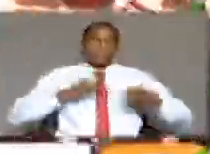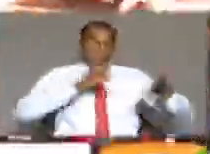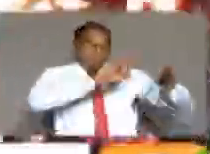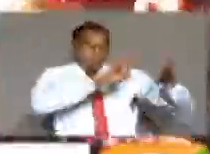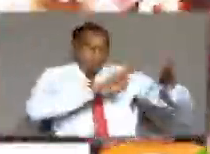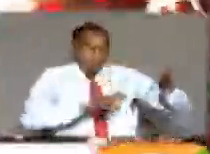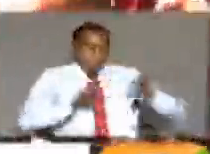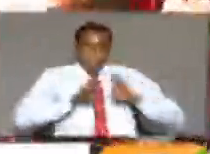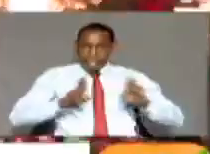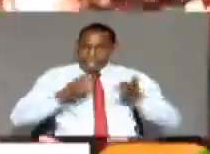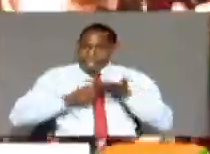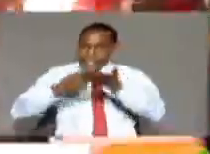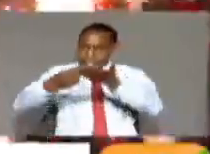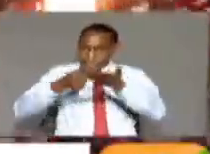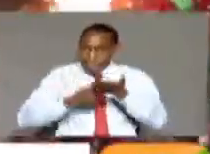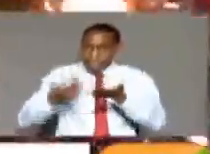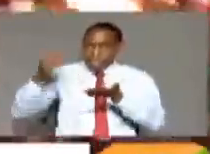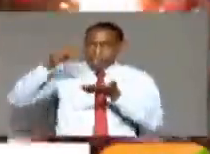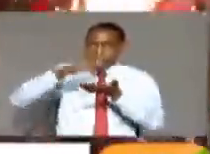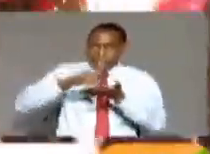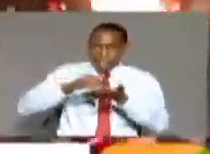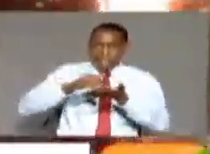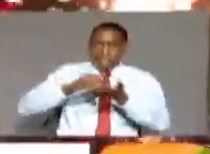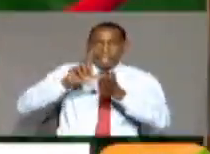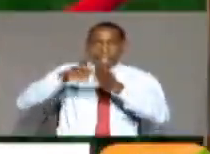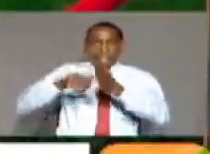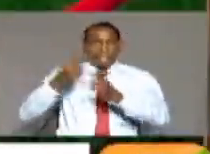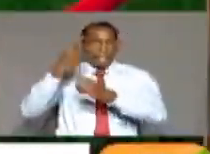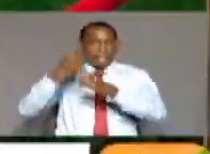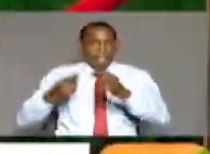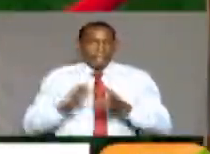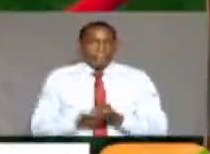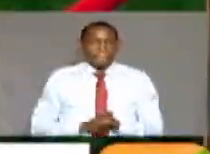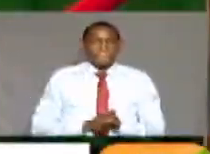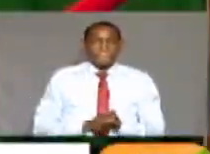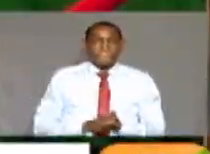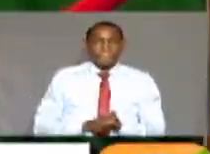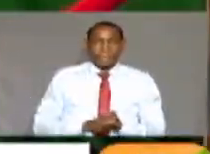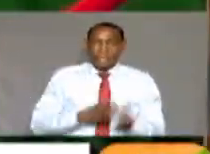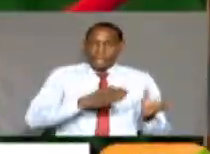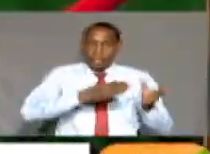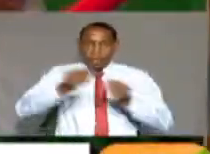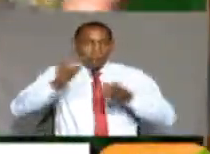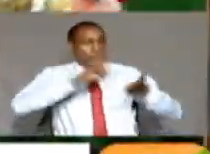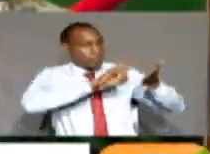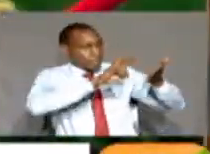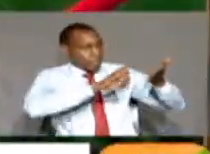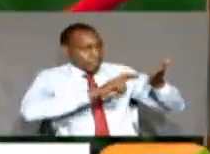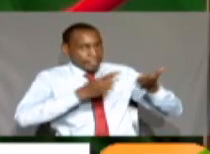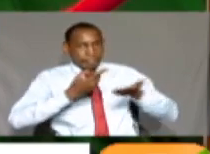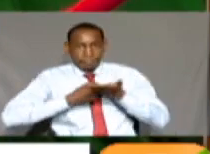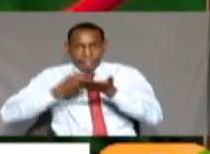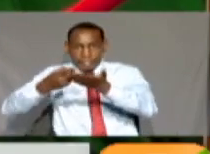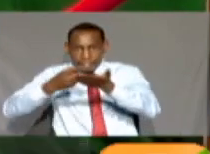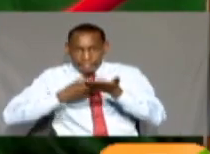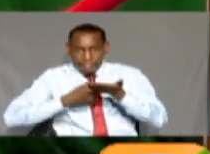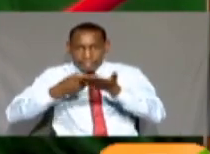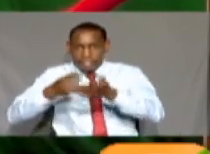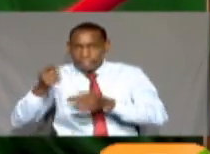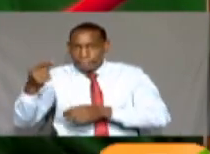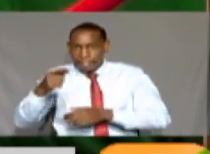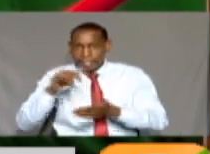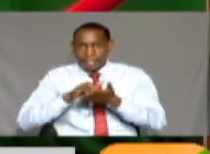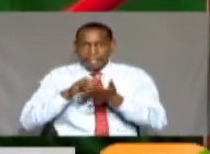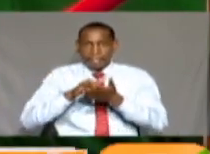na kujiandaa kwa mchakato mwingine ifikapo mwakani. Twende tusome, tujadiliane kati yetu mwezi huu